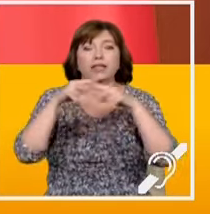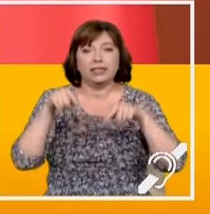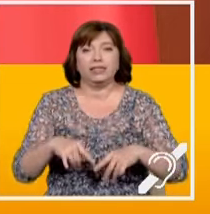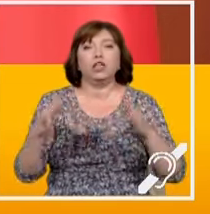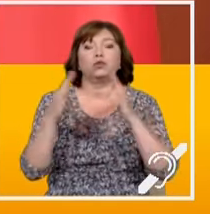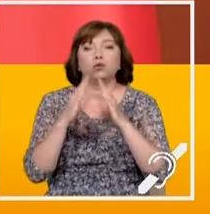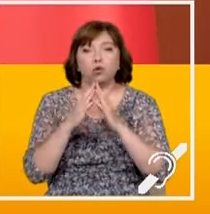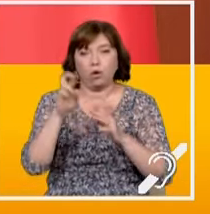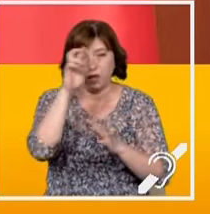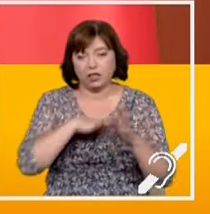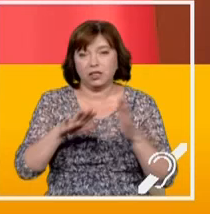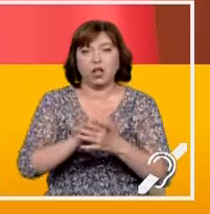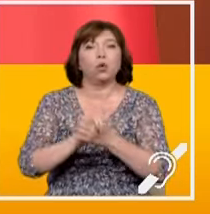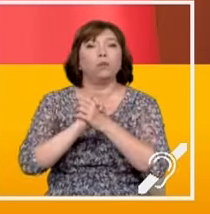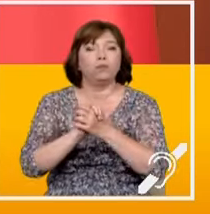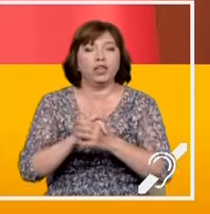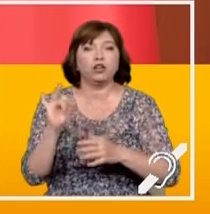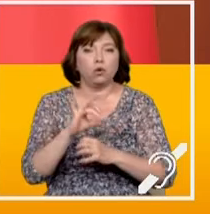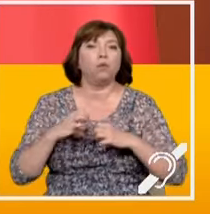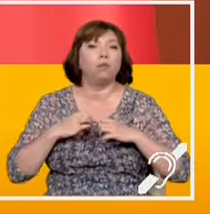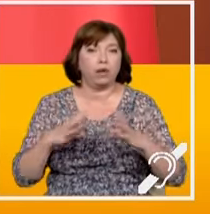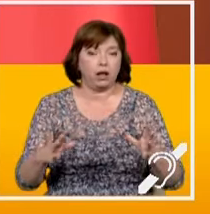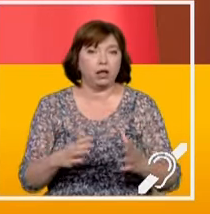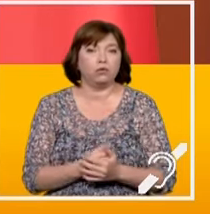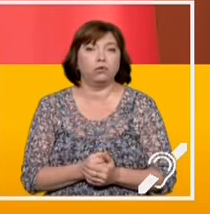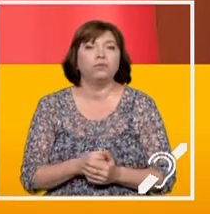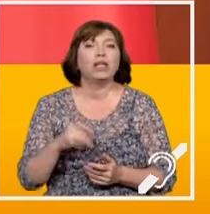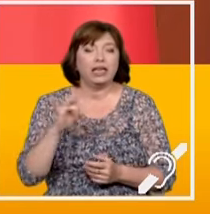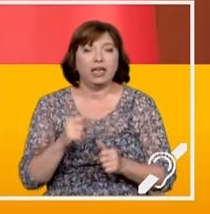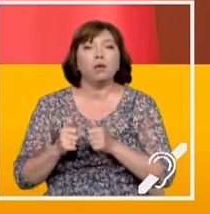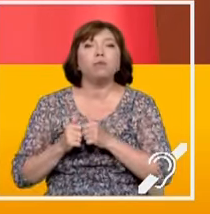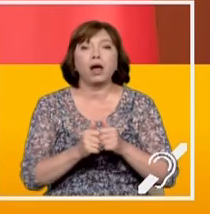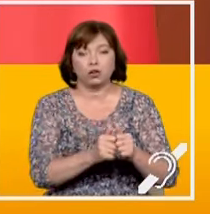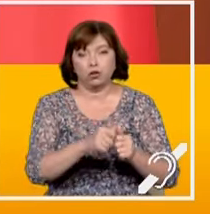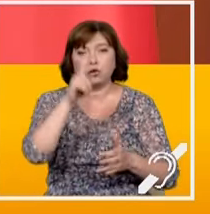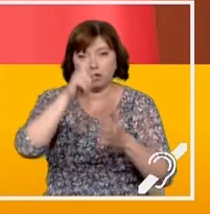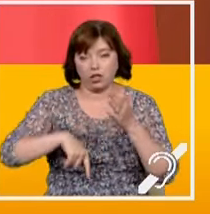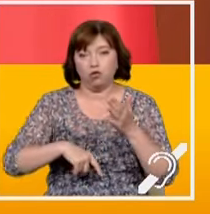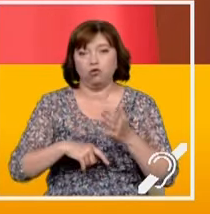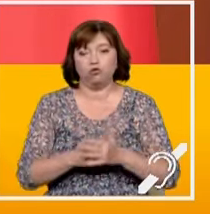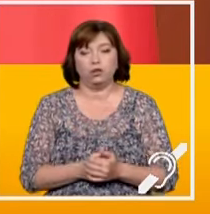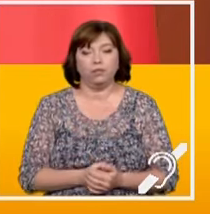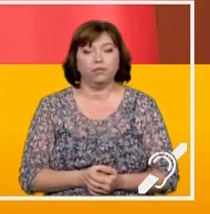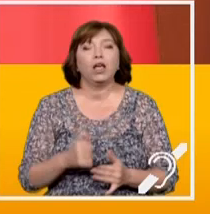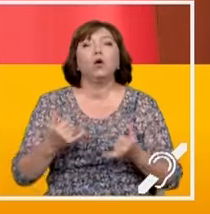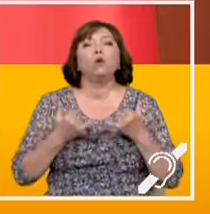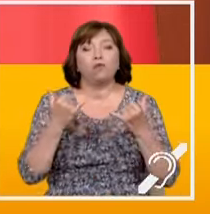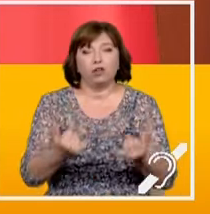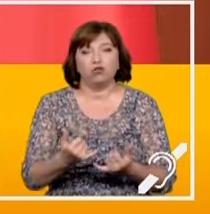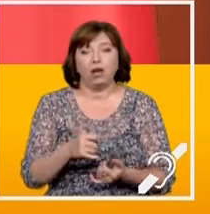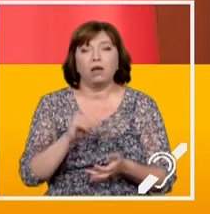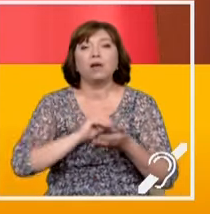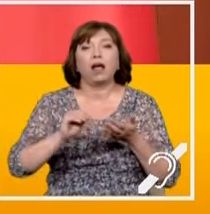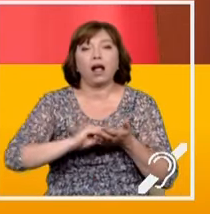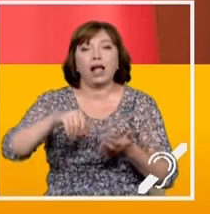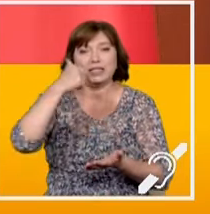acasă, o țară pașnică și prosperă și un partener de încredere. Stimate domnule